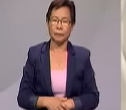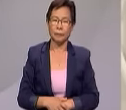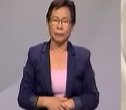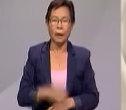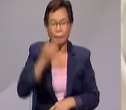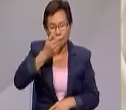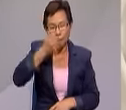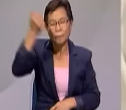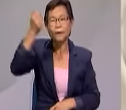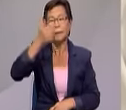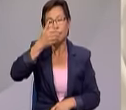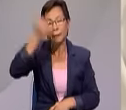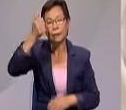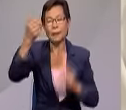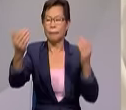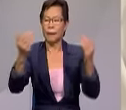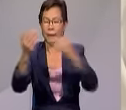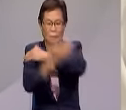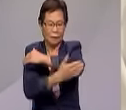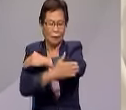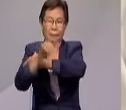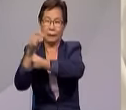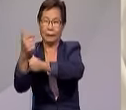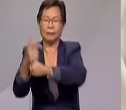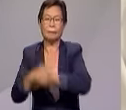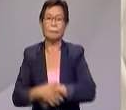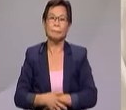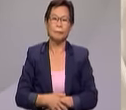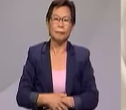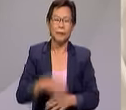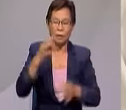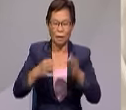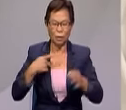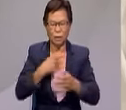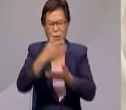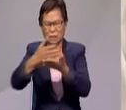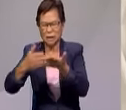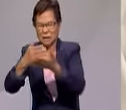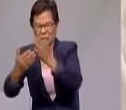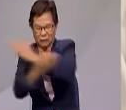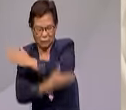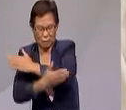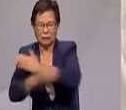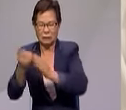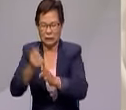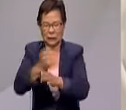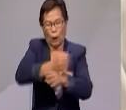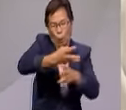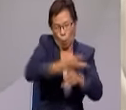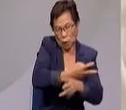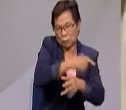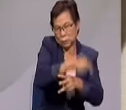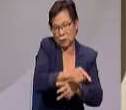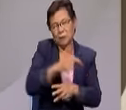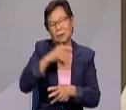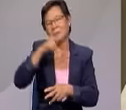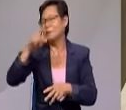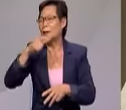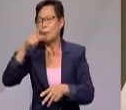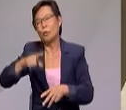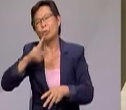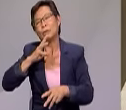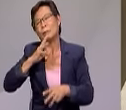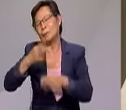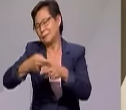lebih baik berbanding dengan negara-negara lain. Kalau kita lihat setengah-setengah negara jiran lagi teruklah, tak payah sebut nama lah,